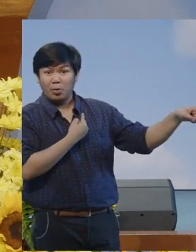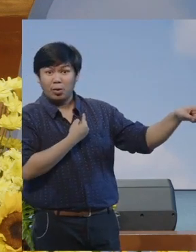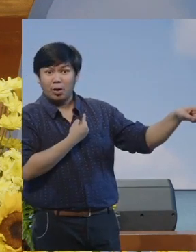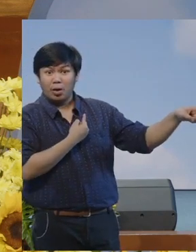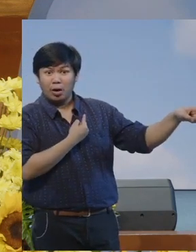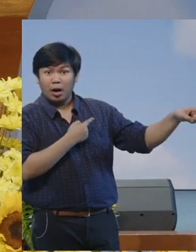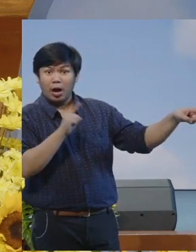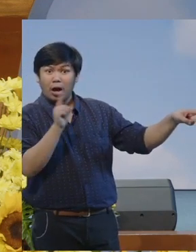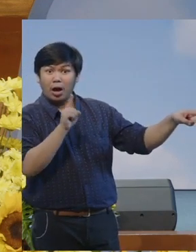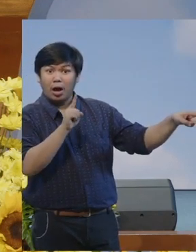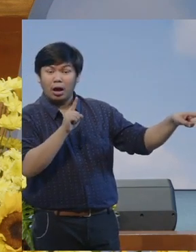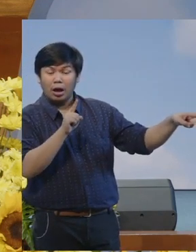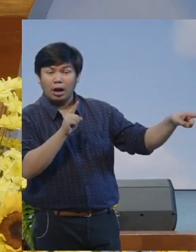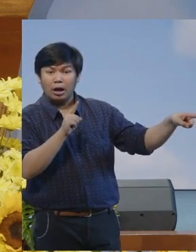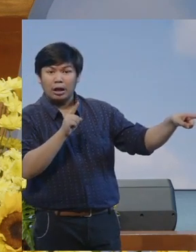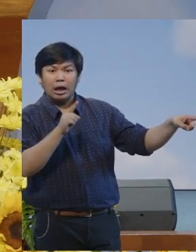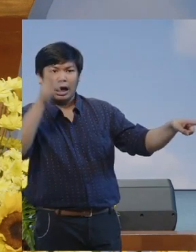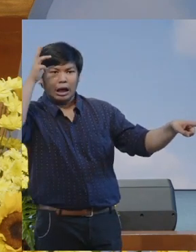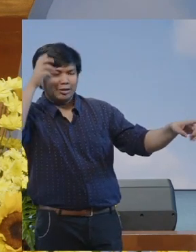sila ay hinubaran at ginulpe.